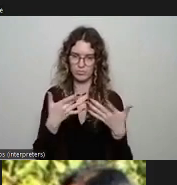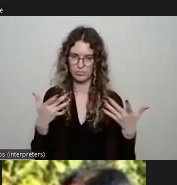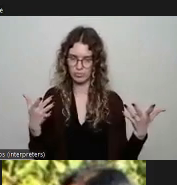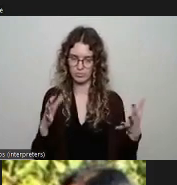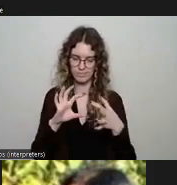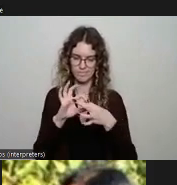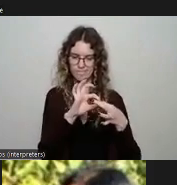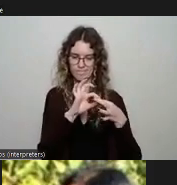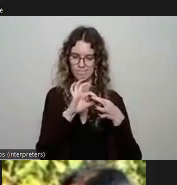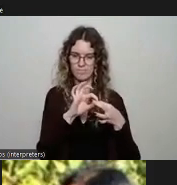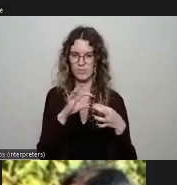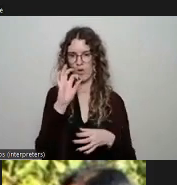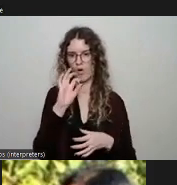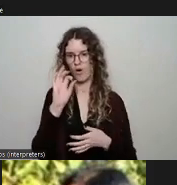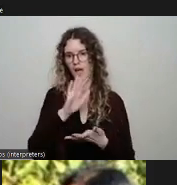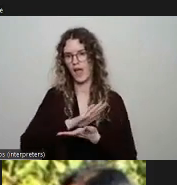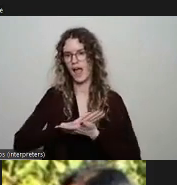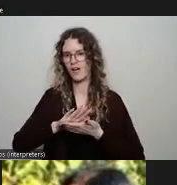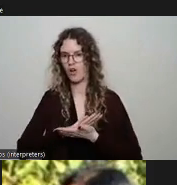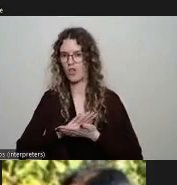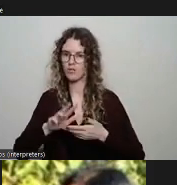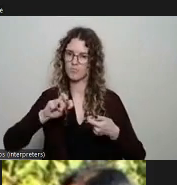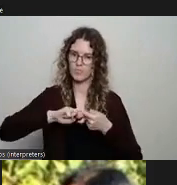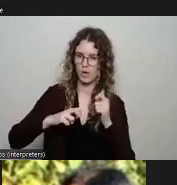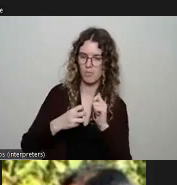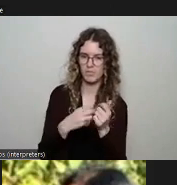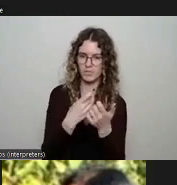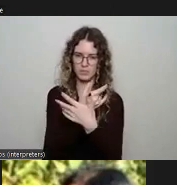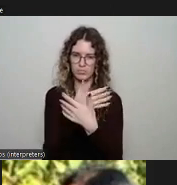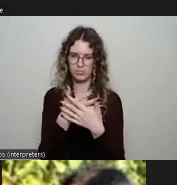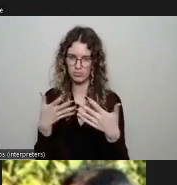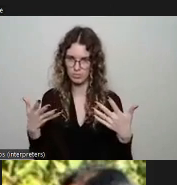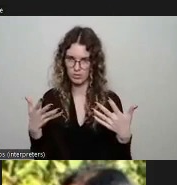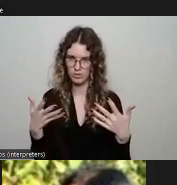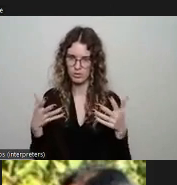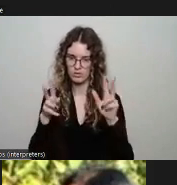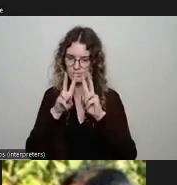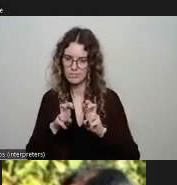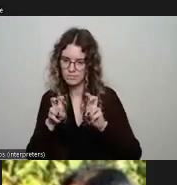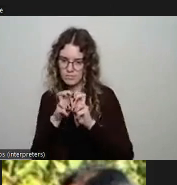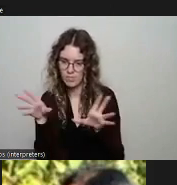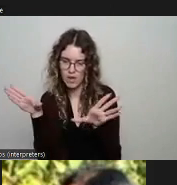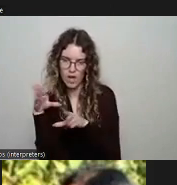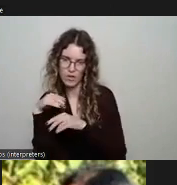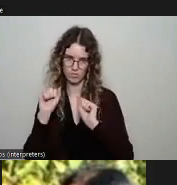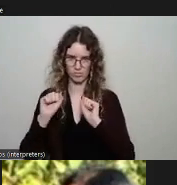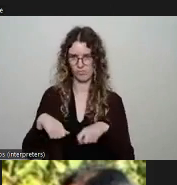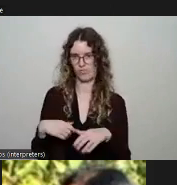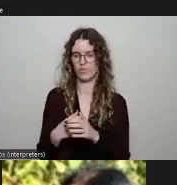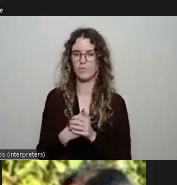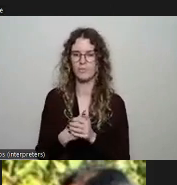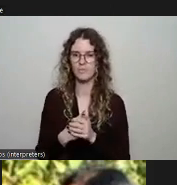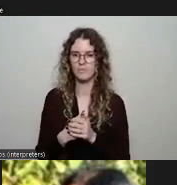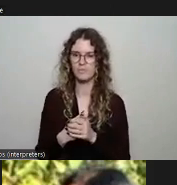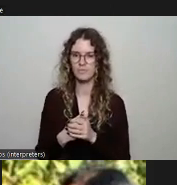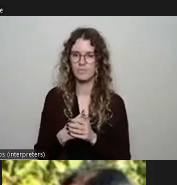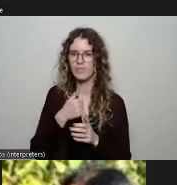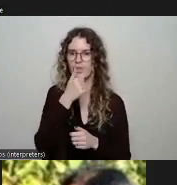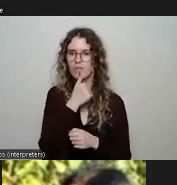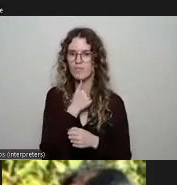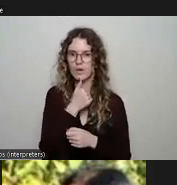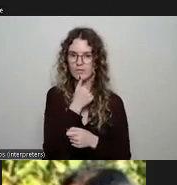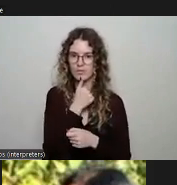susijusias, ekologinės ir visas kitas problemas, išnagrinėtume kartu. Kad prie tą, pavyzdžiui,